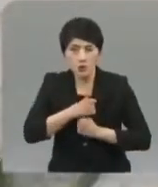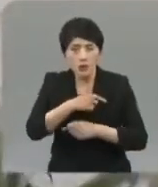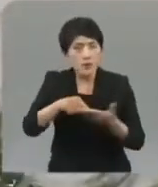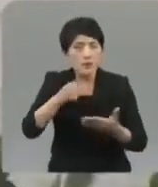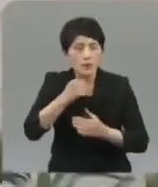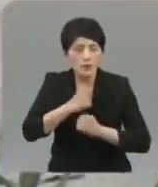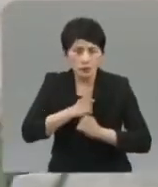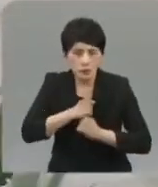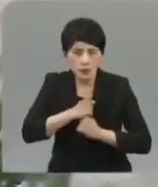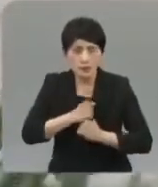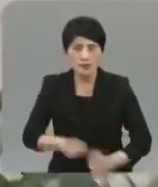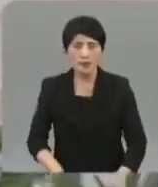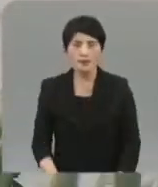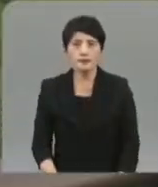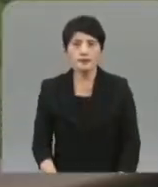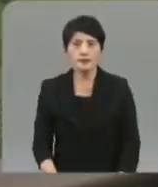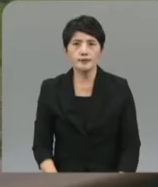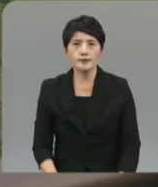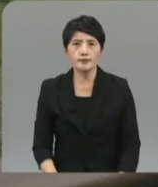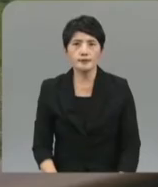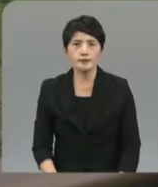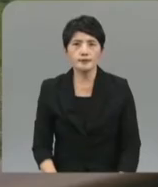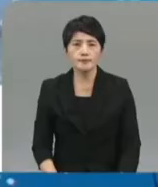KBS 뉴스 박가영입니다.